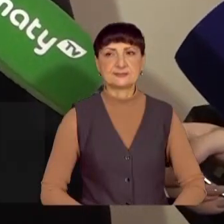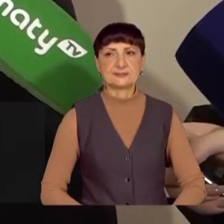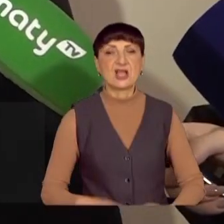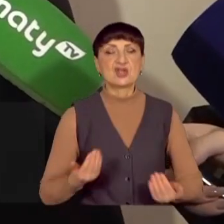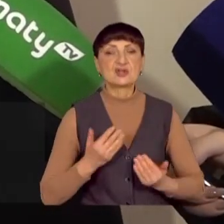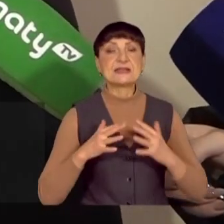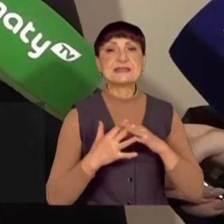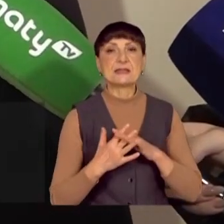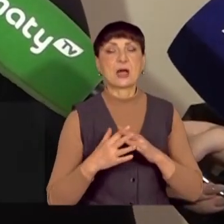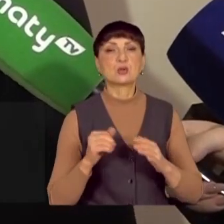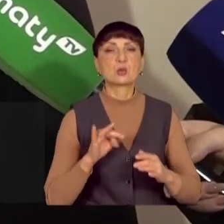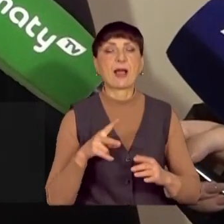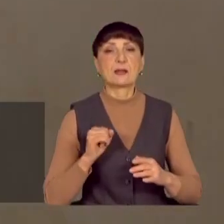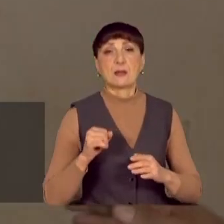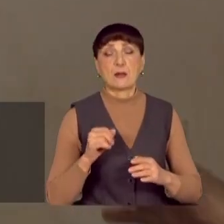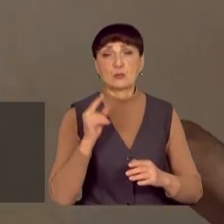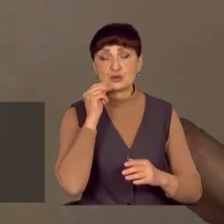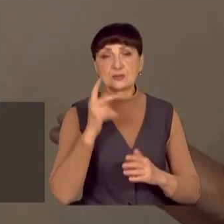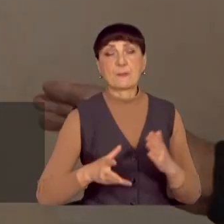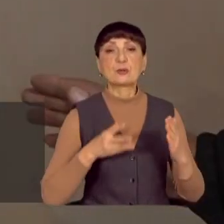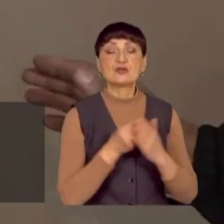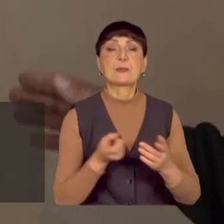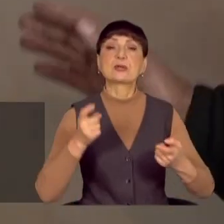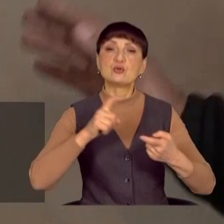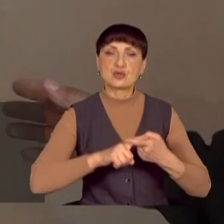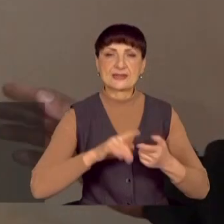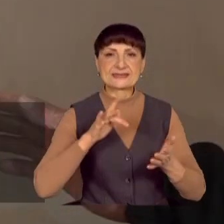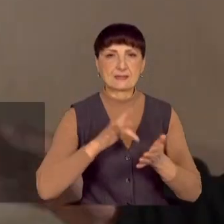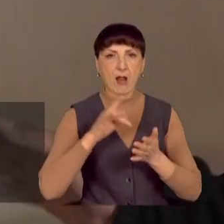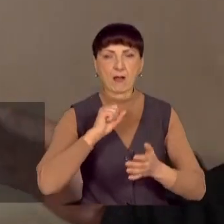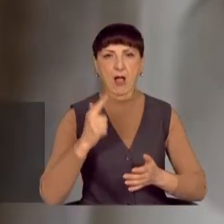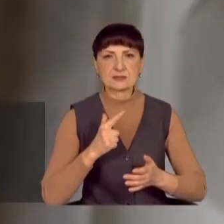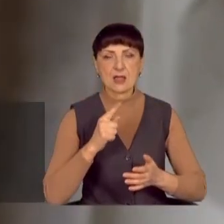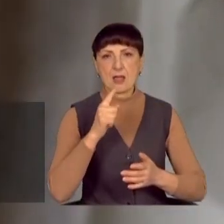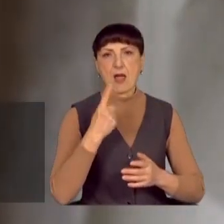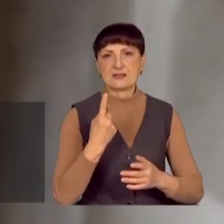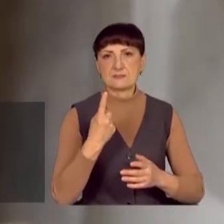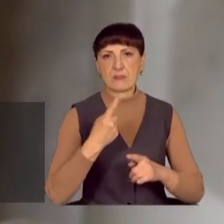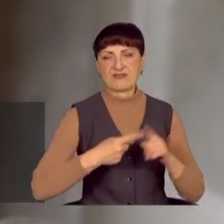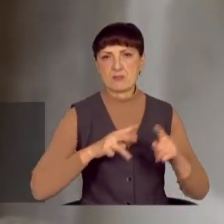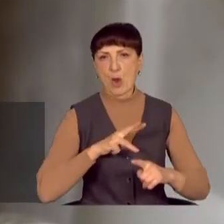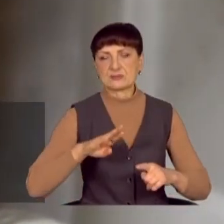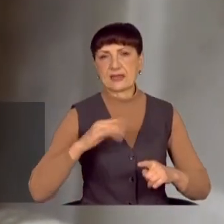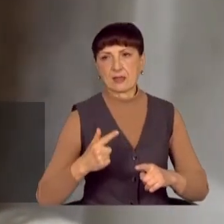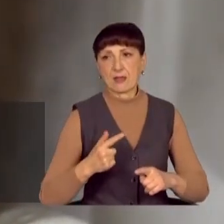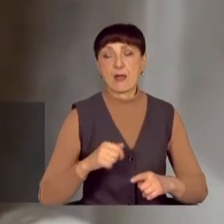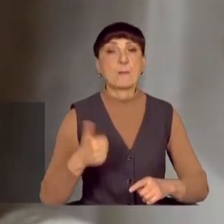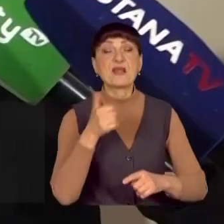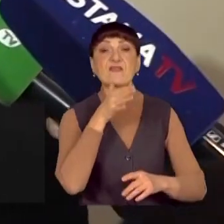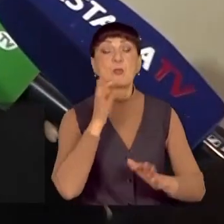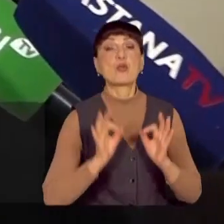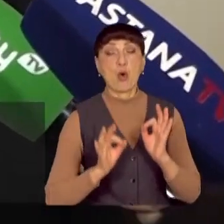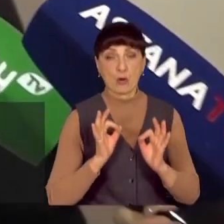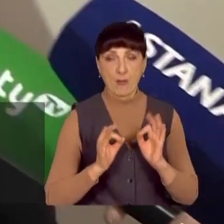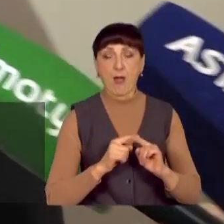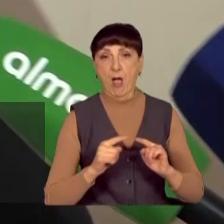Житель села Турдыказы Мухамеджанов заплатил за подключение к центральному газу примерно 1,5 миллиона тенге. По его словам, первое время все было